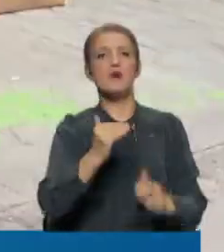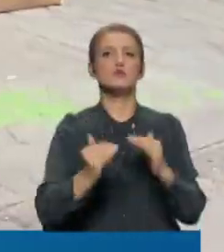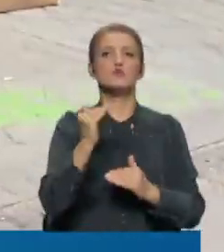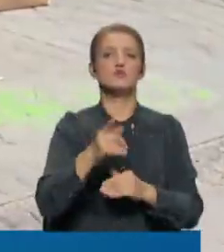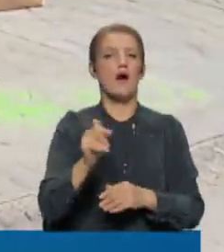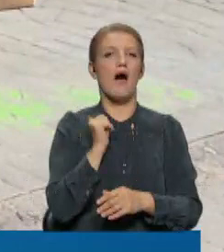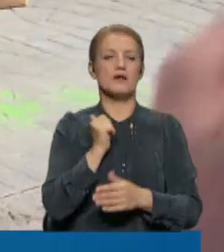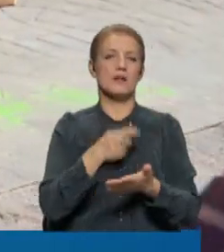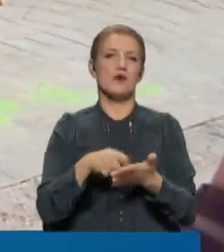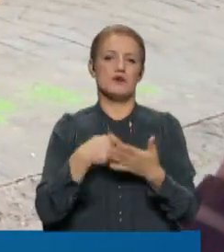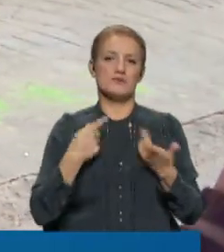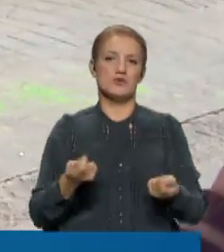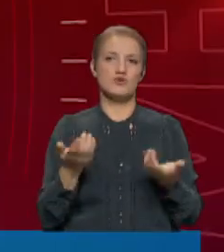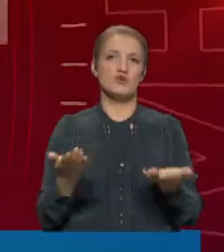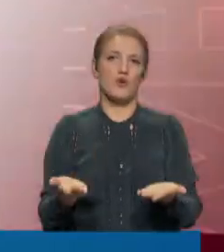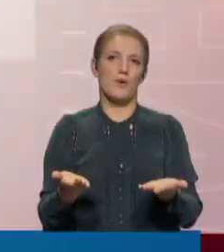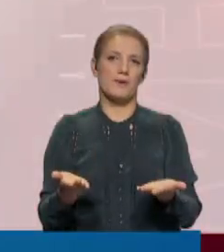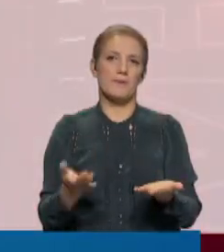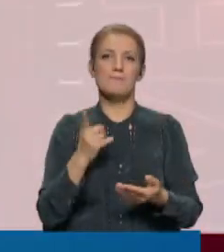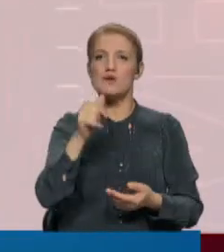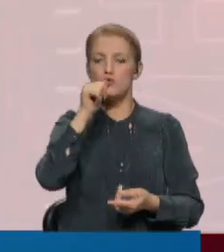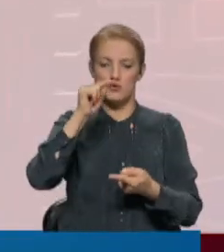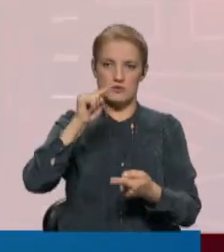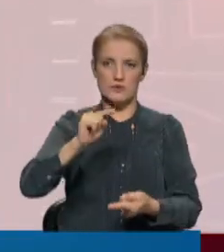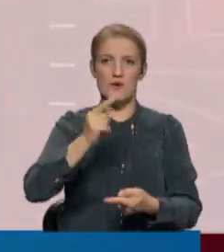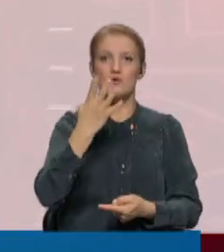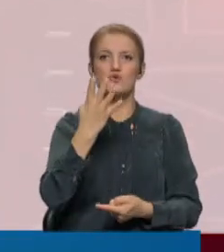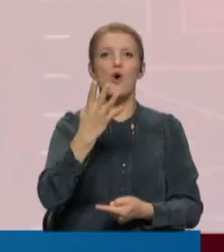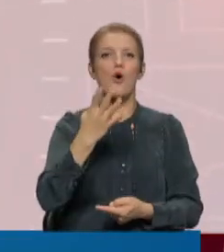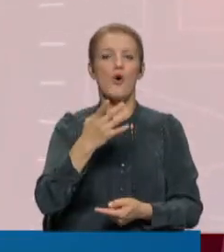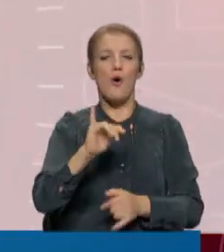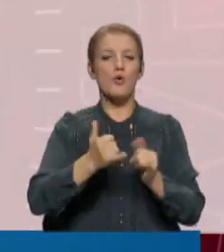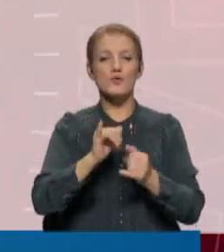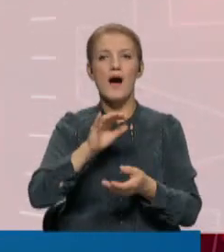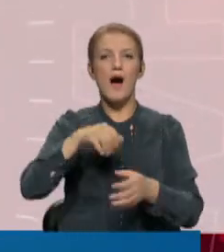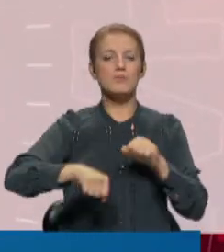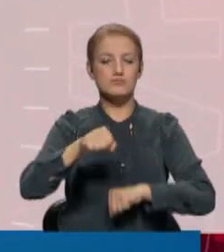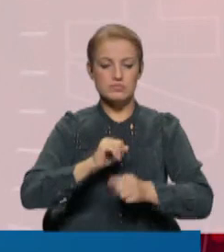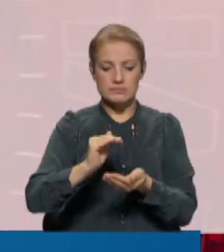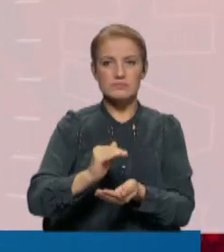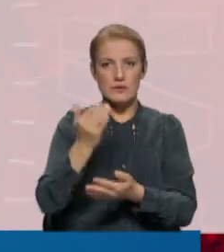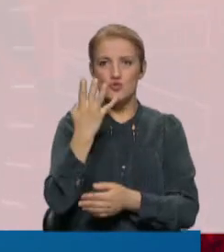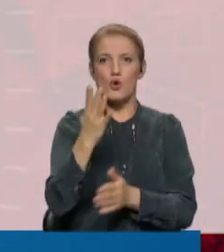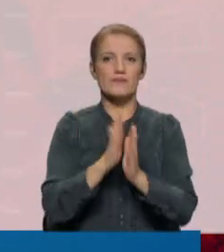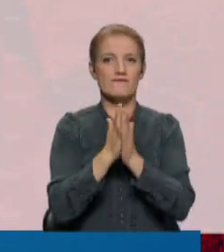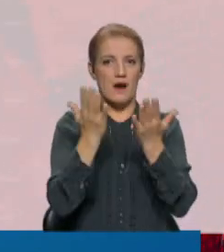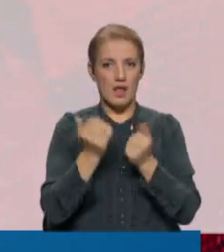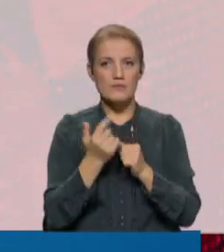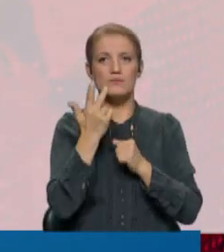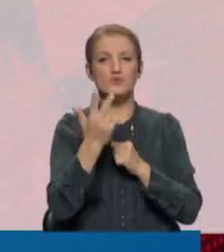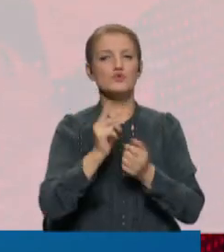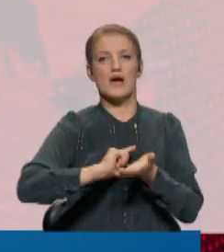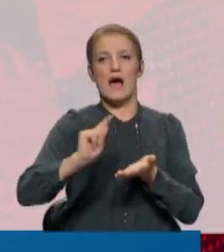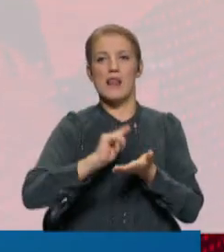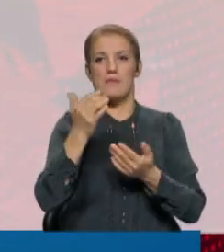üzerinde. Asgari ücretle çalışıyor eşim. Bir suluk aldım, 4 tane hamur aldım, 4 defter aldım, 3